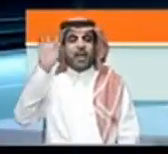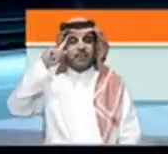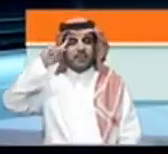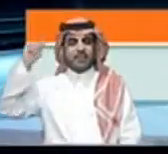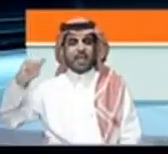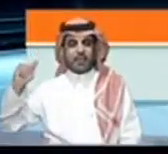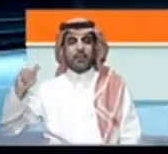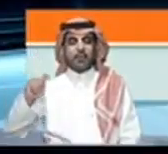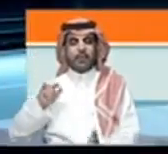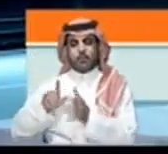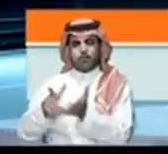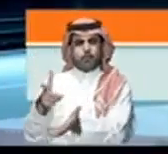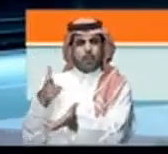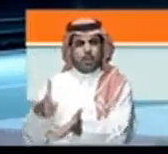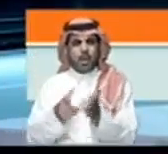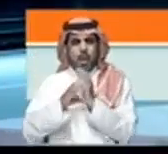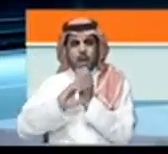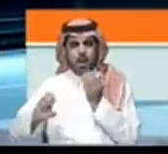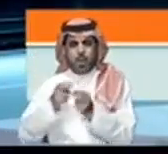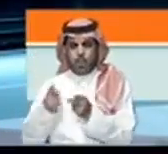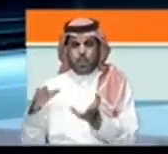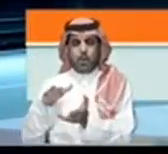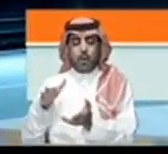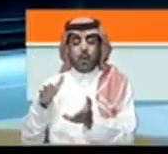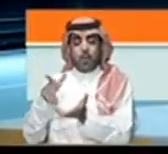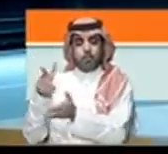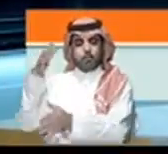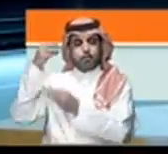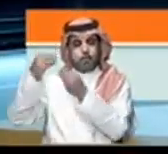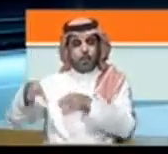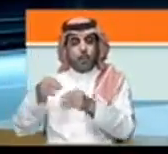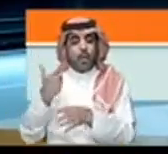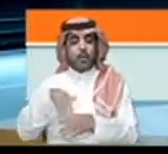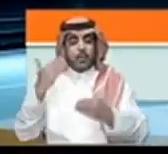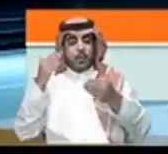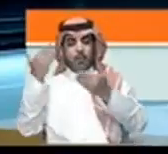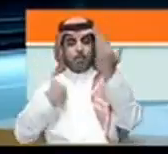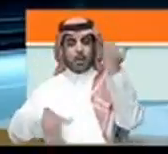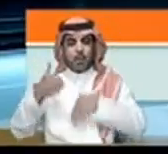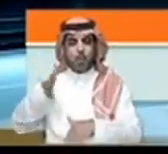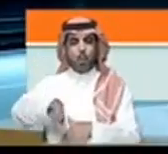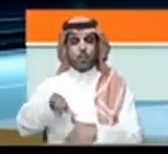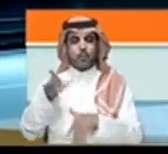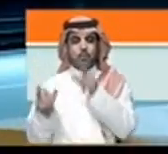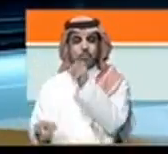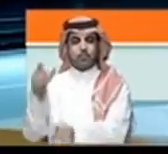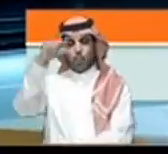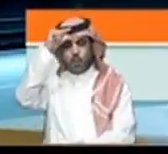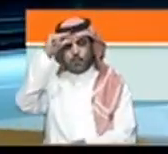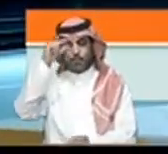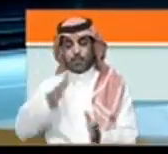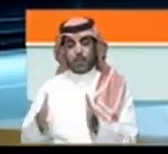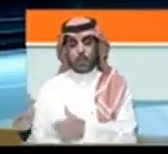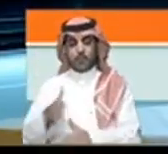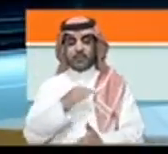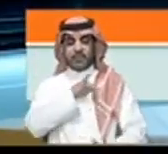الى تدمير اليات تابعه لهم ومقتل عدد من عناصر التمرد هذا والسيطره الجيش على عدد من المواقع